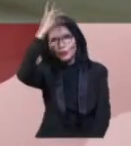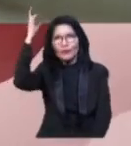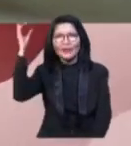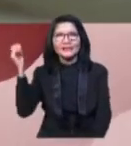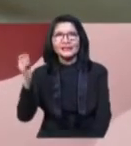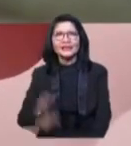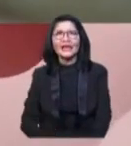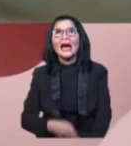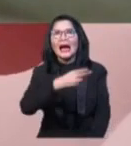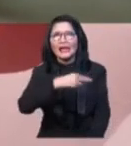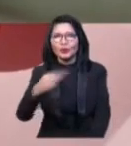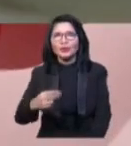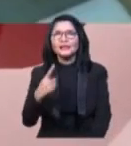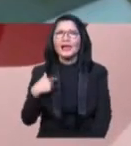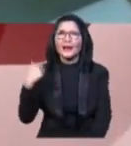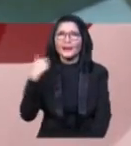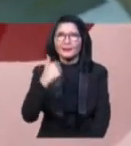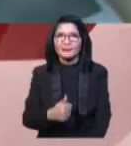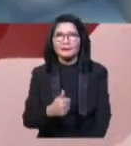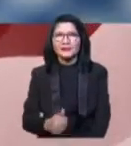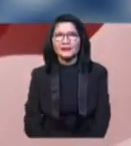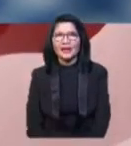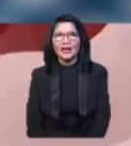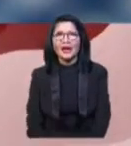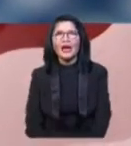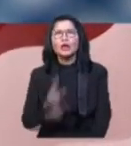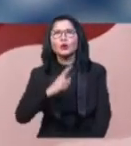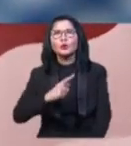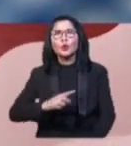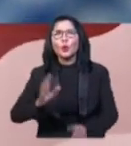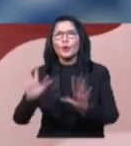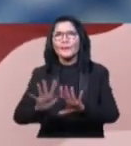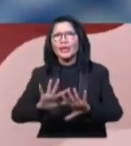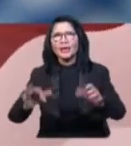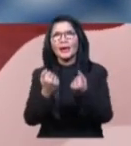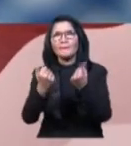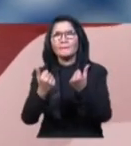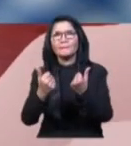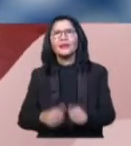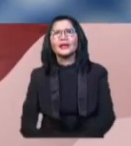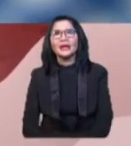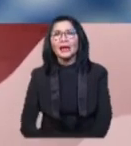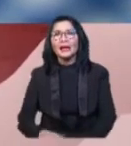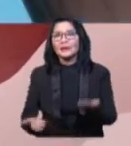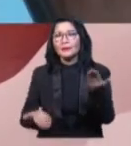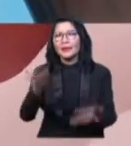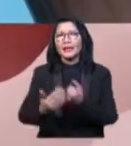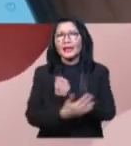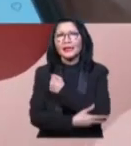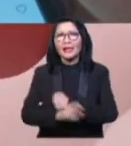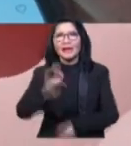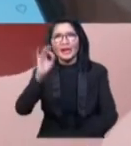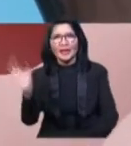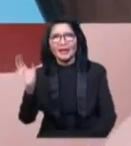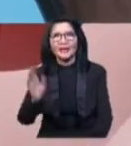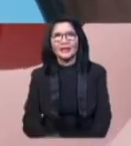percaya Indonesia punya resource lebih lengkap daripada negara-negara lain untuk kita utilisasi, sehingga kita bisa